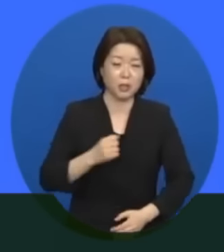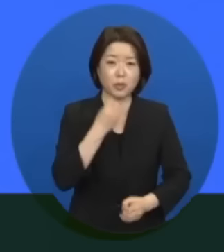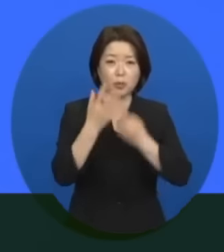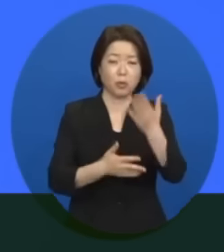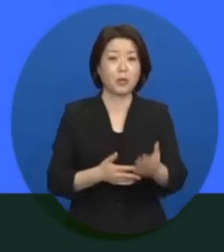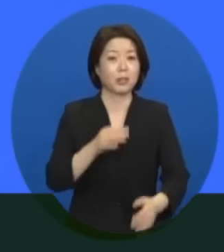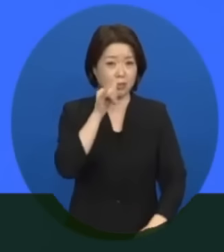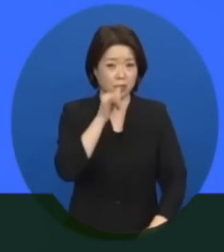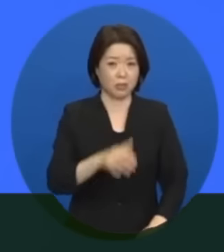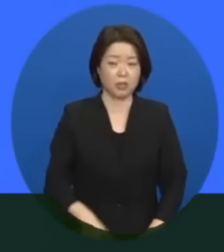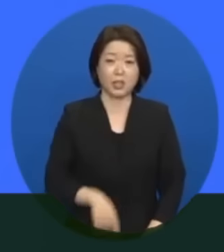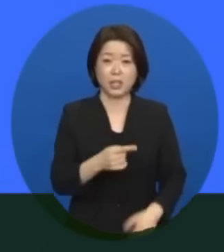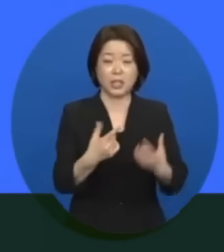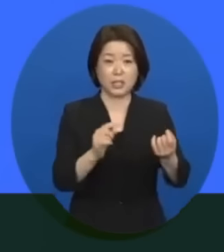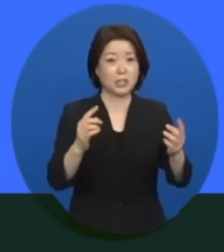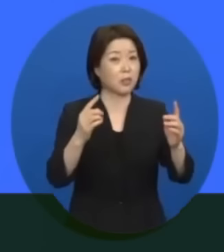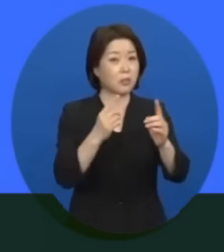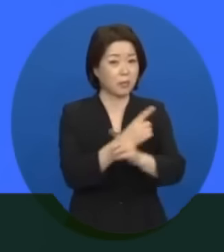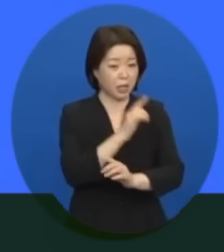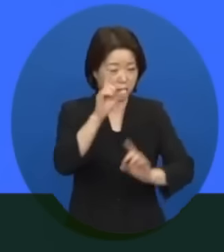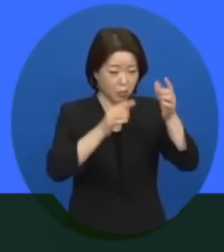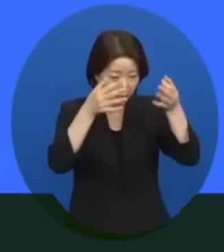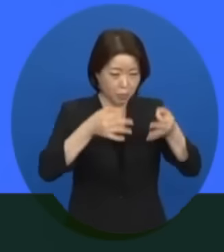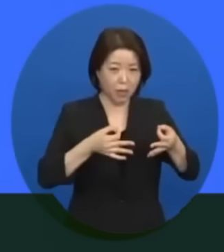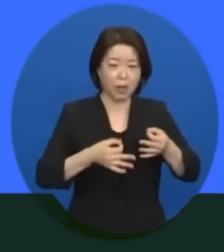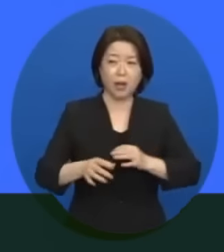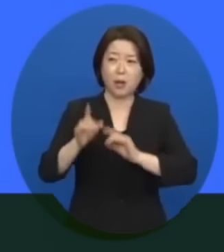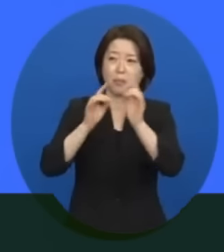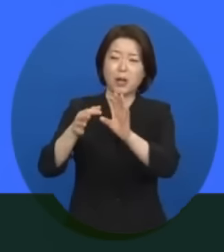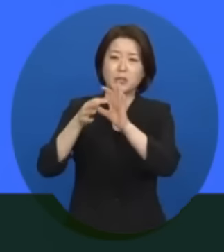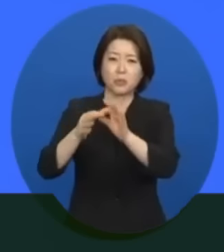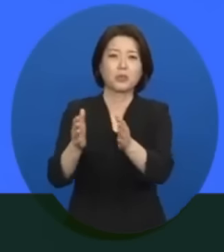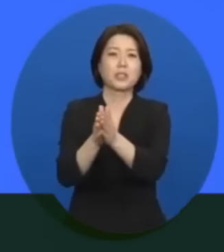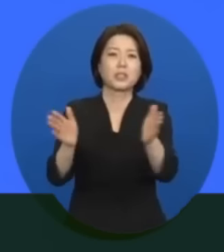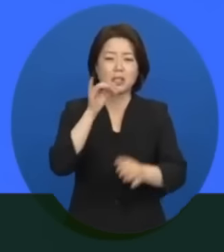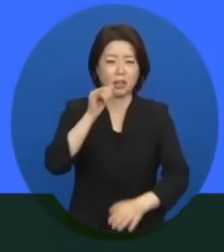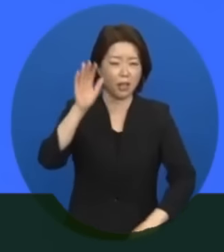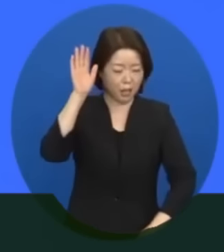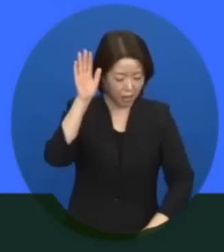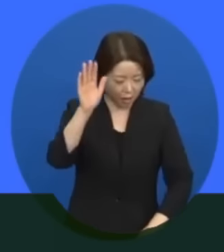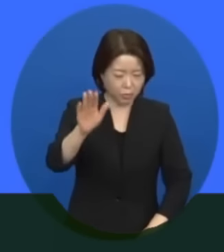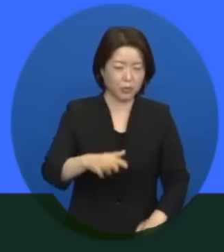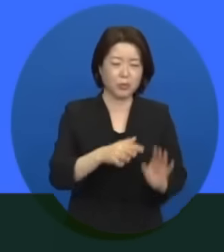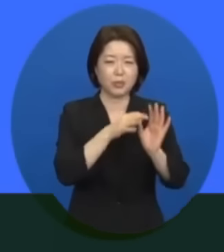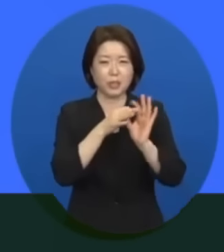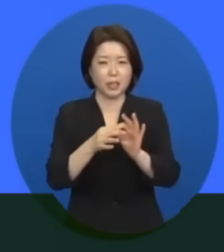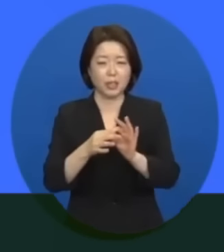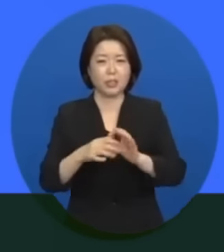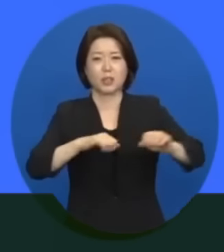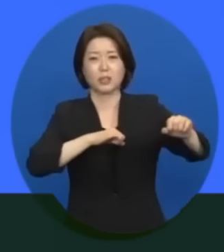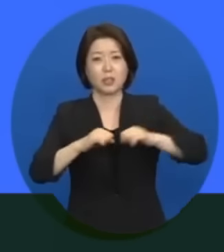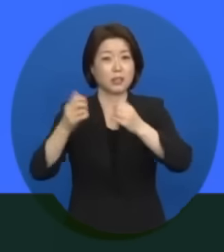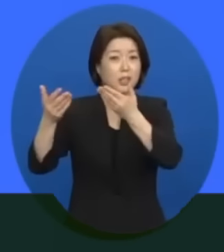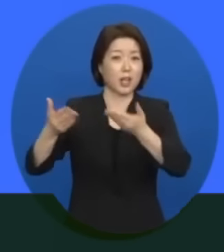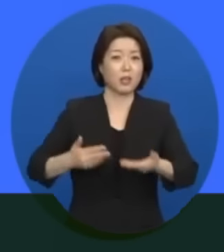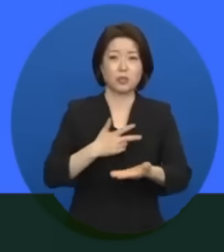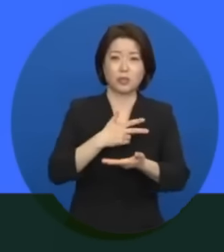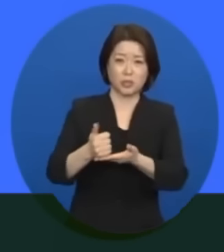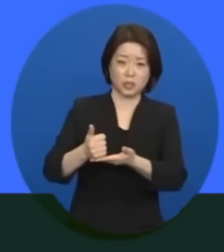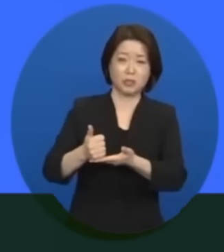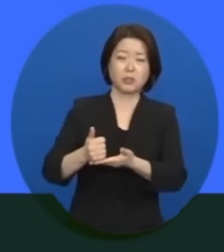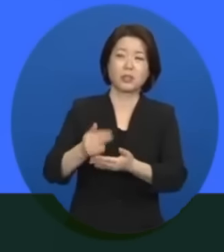결단했습니다 이런 변화가 말씀을 통해 시작이 되었습니다 앞으로도 계속 역사하실